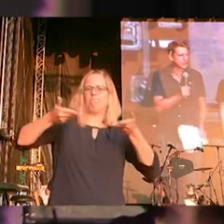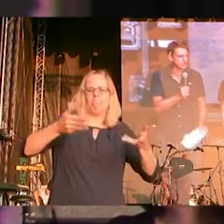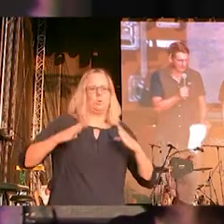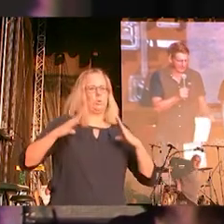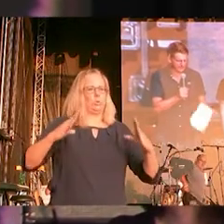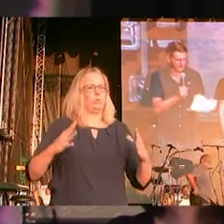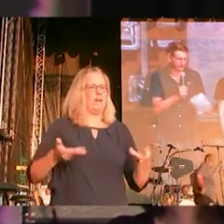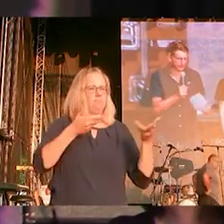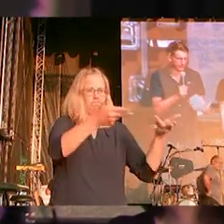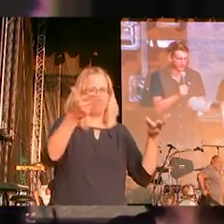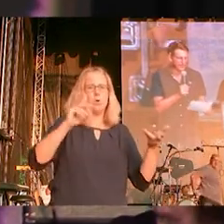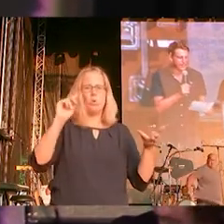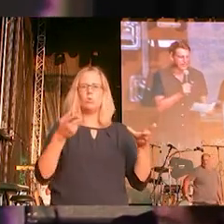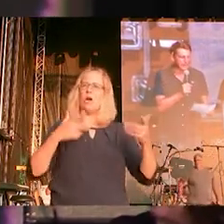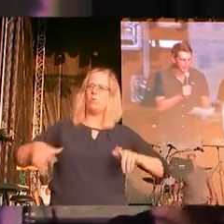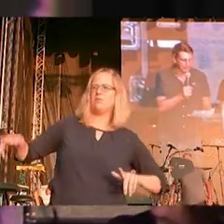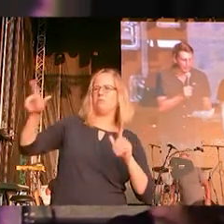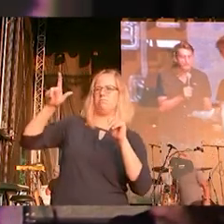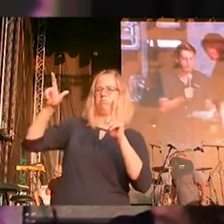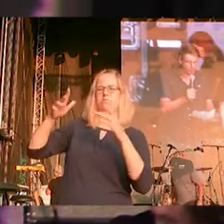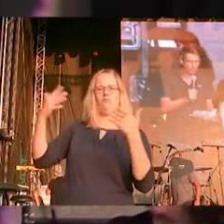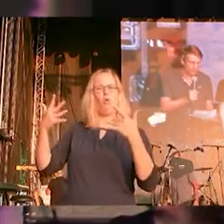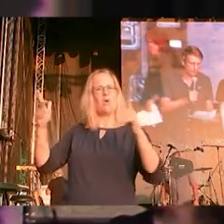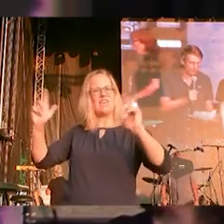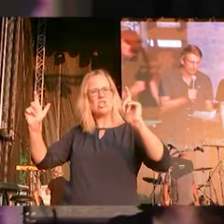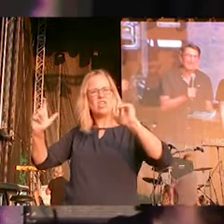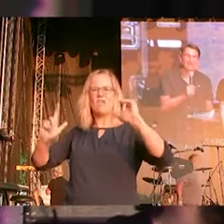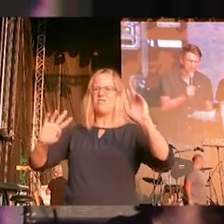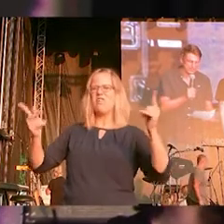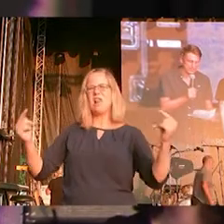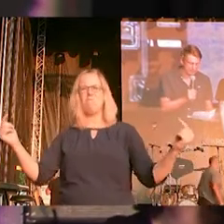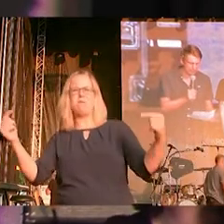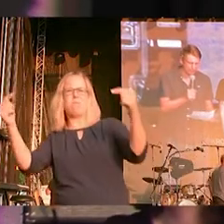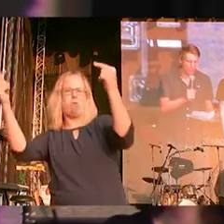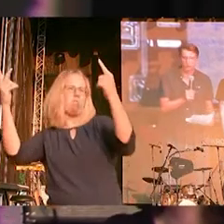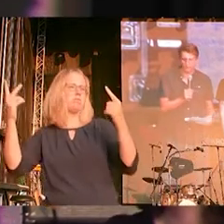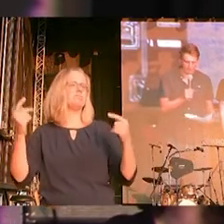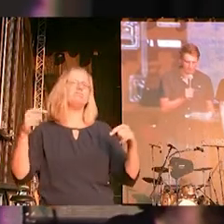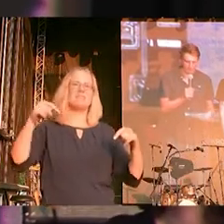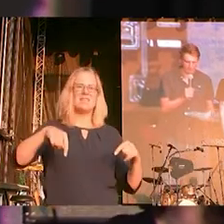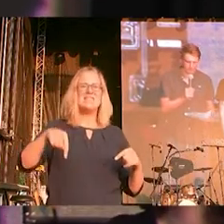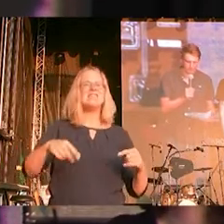der Gesellschaft entgegentreten. Hier in den neuen Bundesländern gab es eine ähnliche Form der